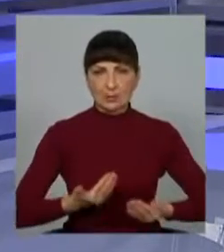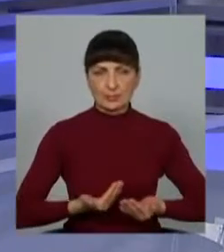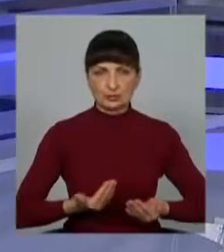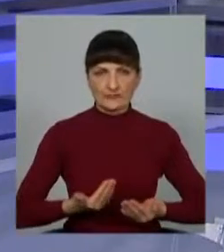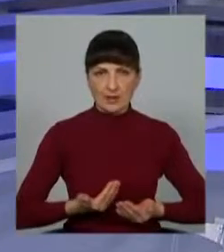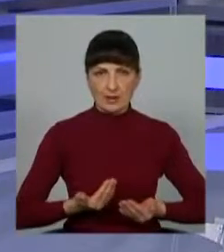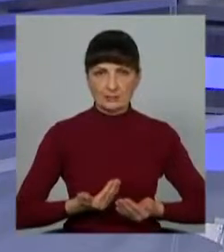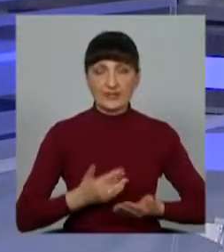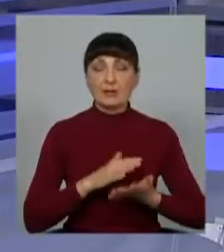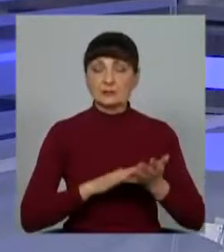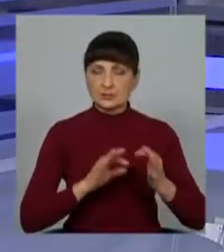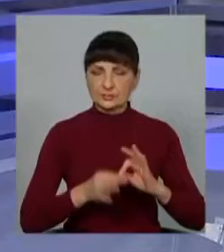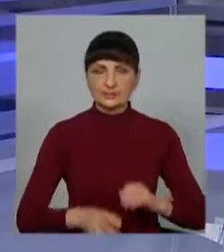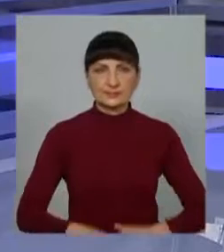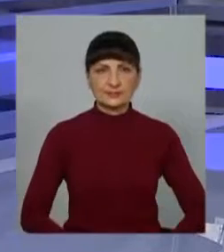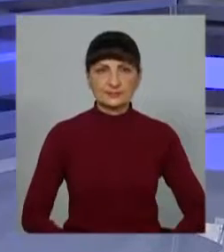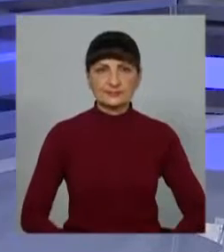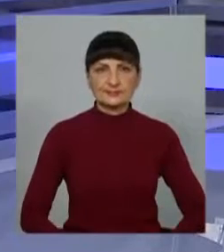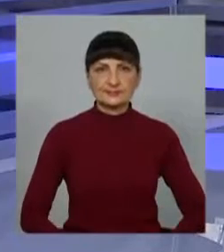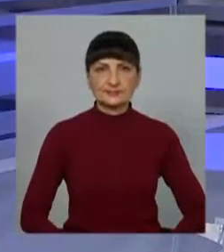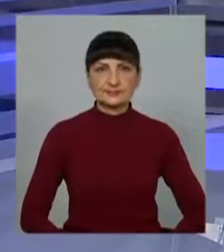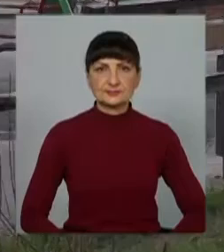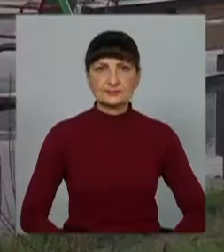возможностями. Динара Сабитова с подробностями.